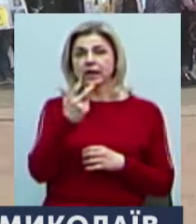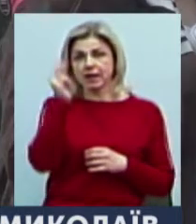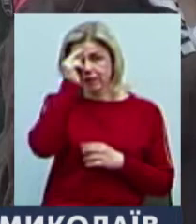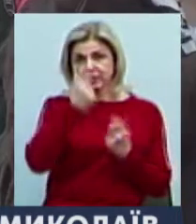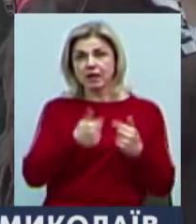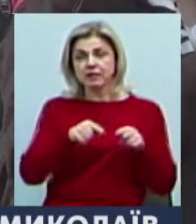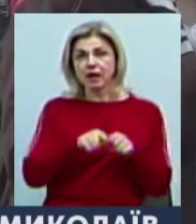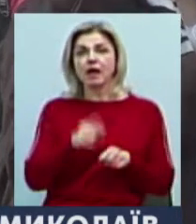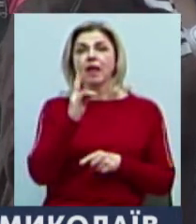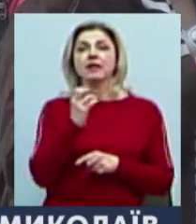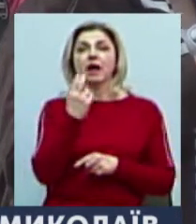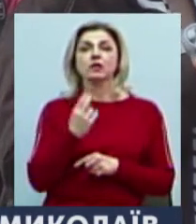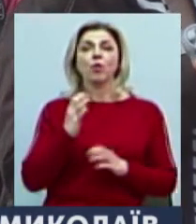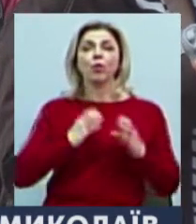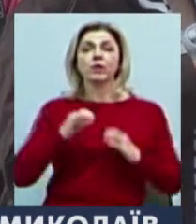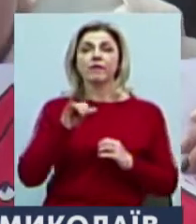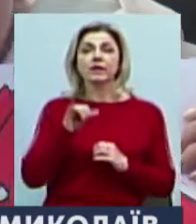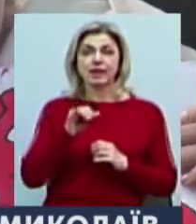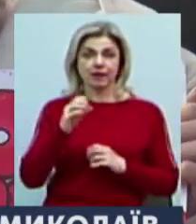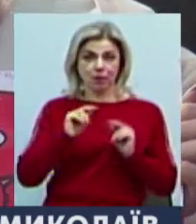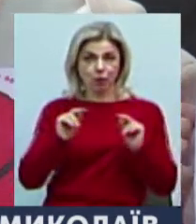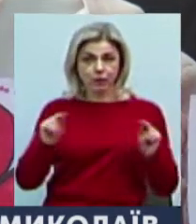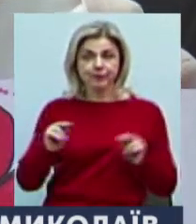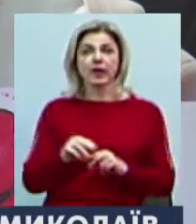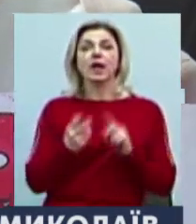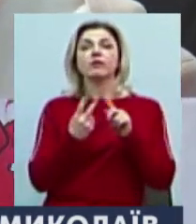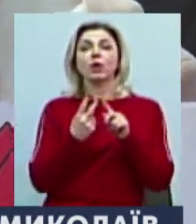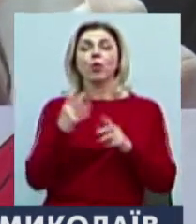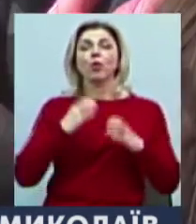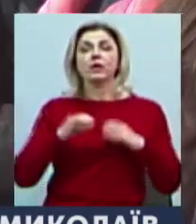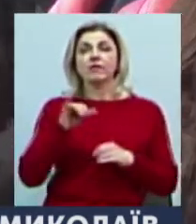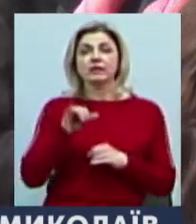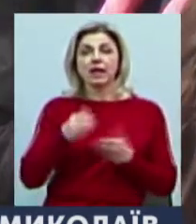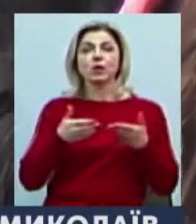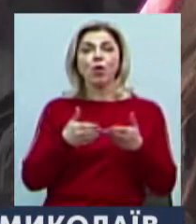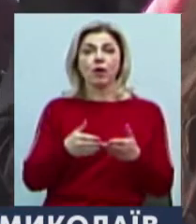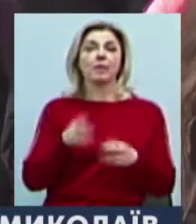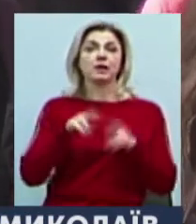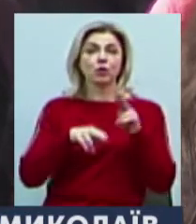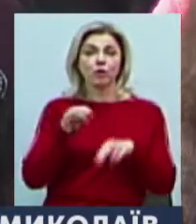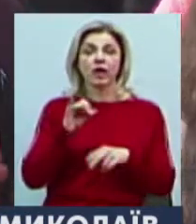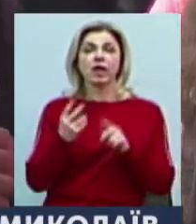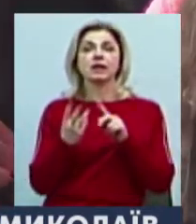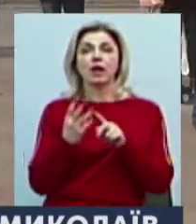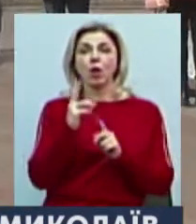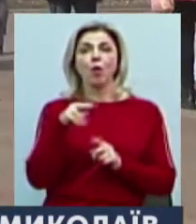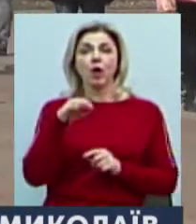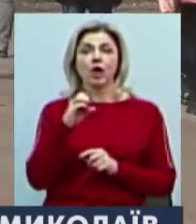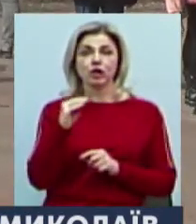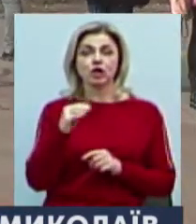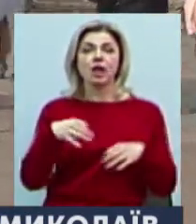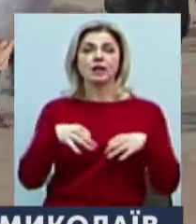закладів – Національного університету імені Василя Сухомлинського, університету кораблебудування та коледжу транспортної